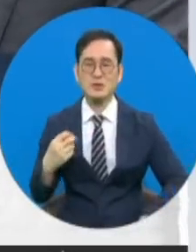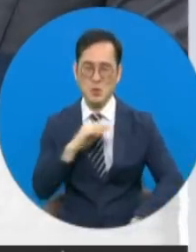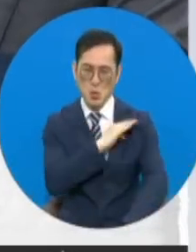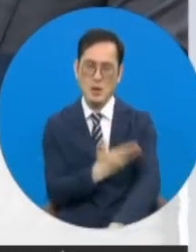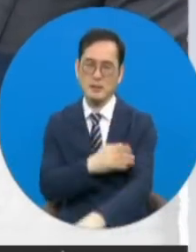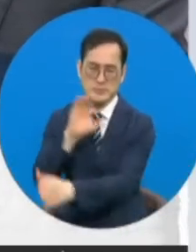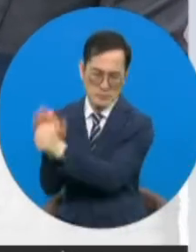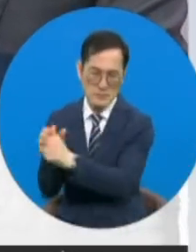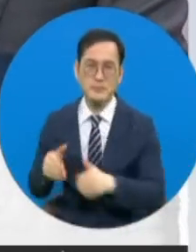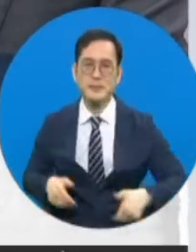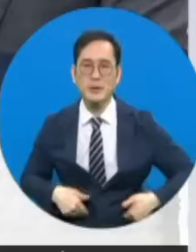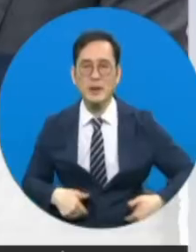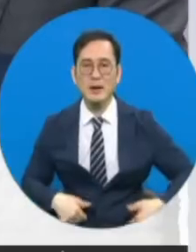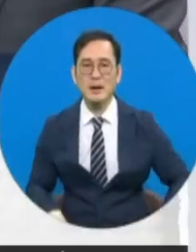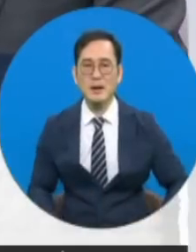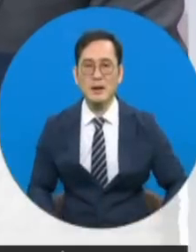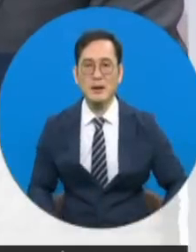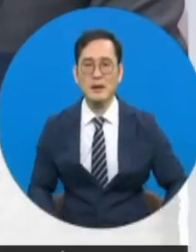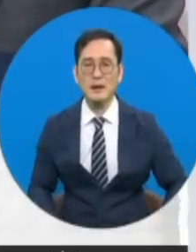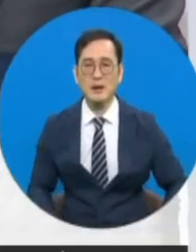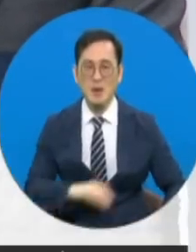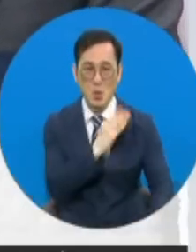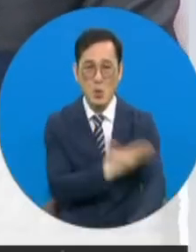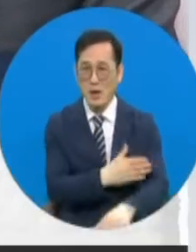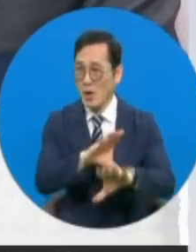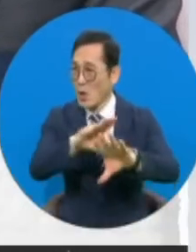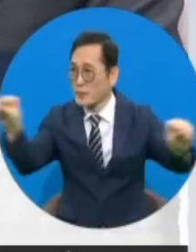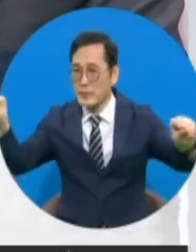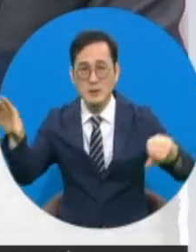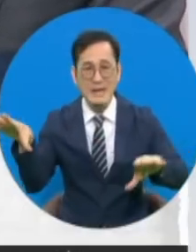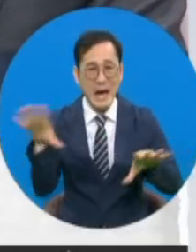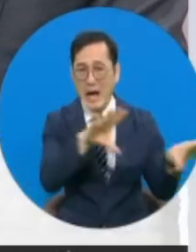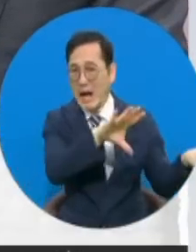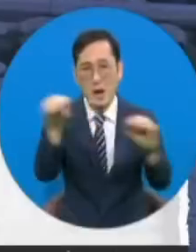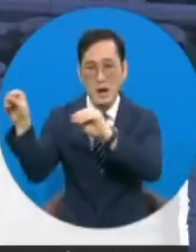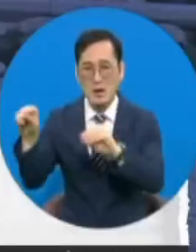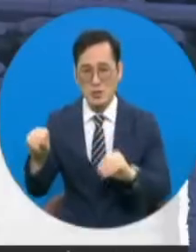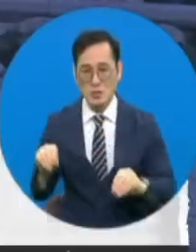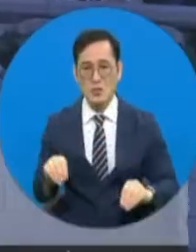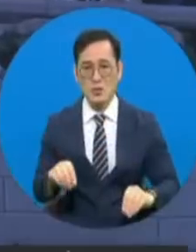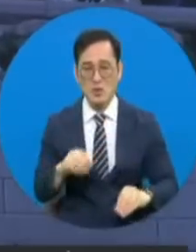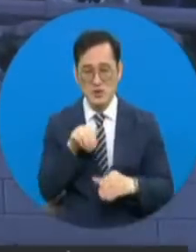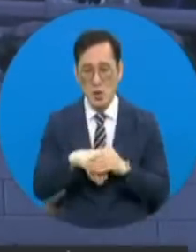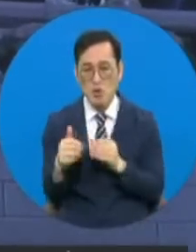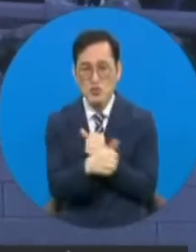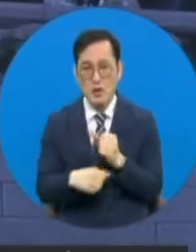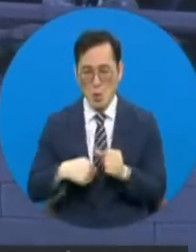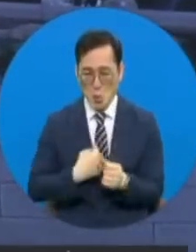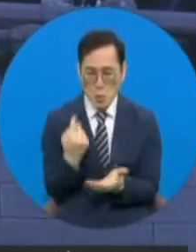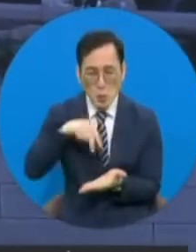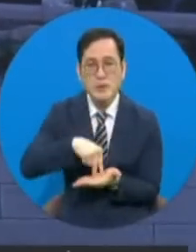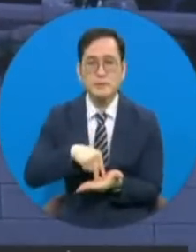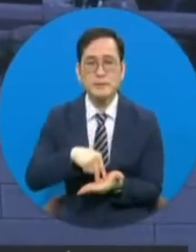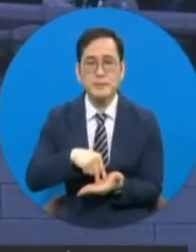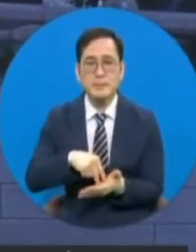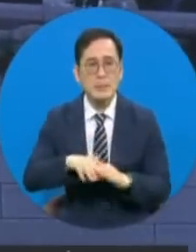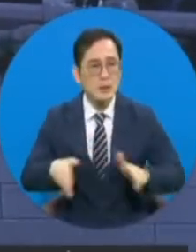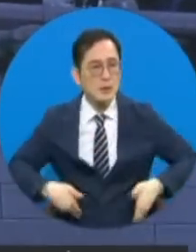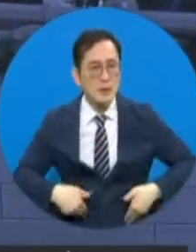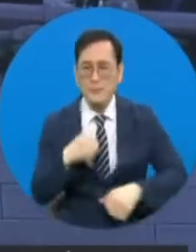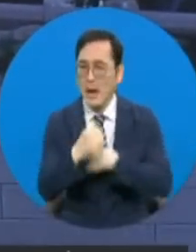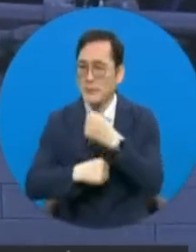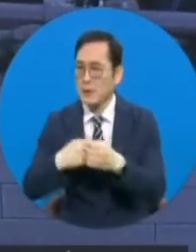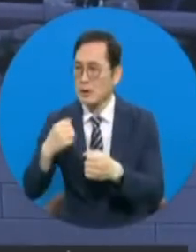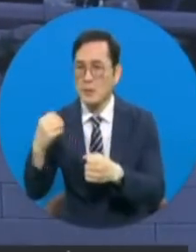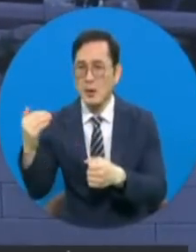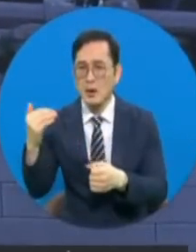그럴 필요는 있을 것 같다는 생각이 듭니다 채용에이어서 승진도 이른바 벼락 승진을 한 건 아니냐 소위 이런